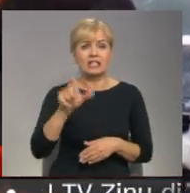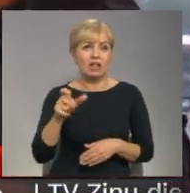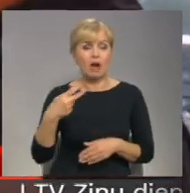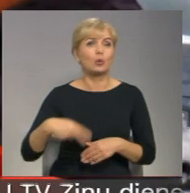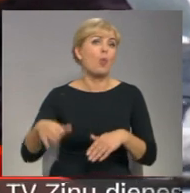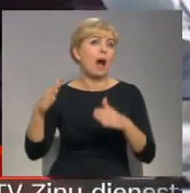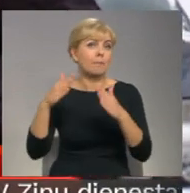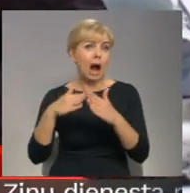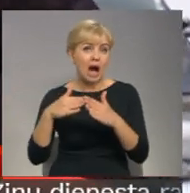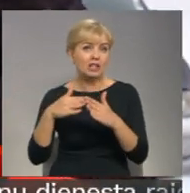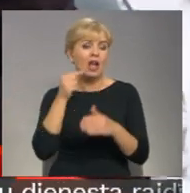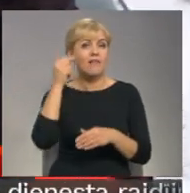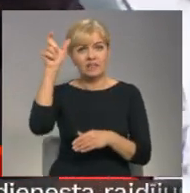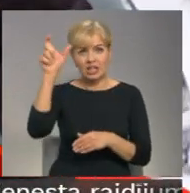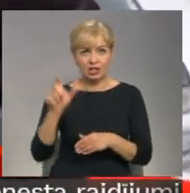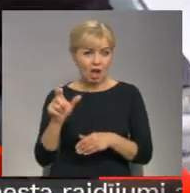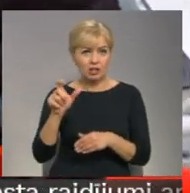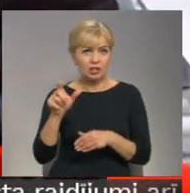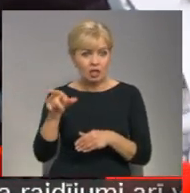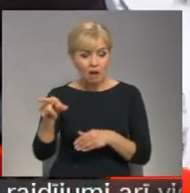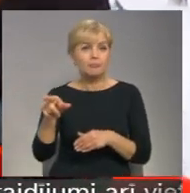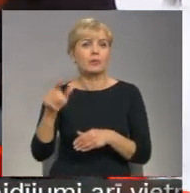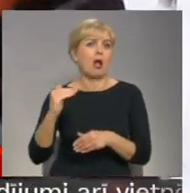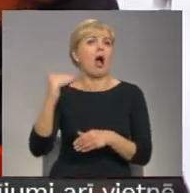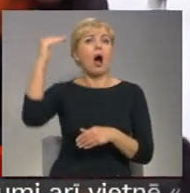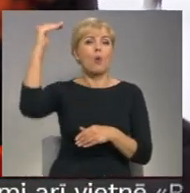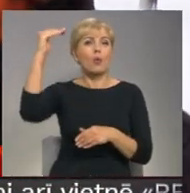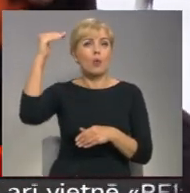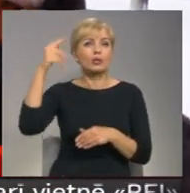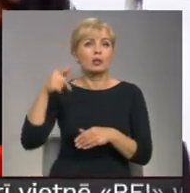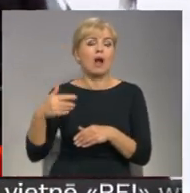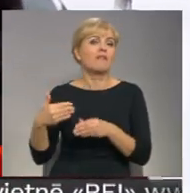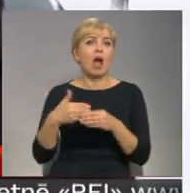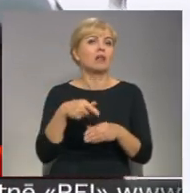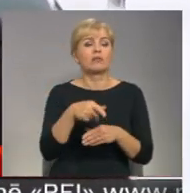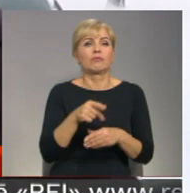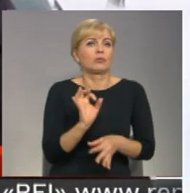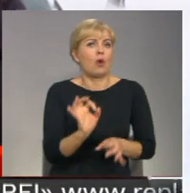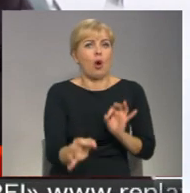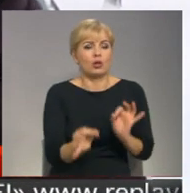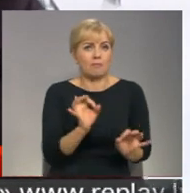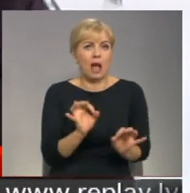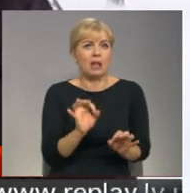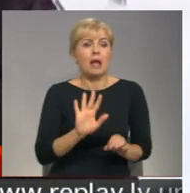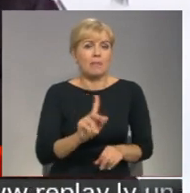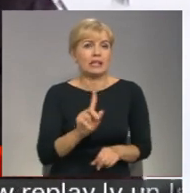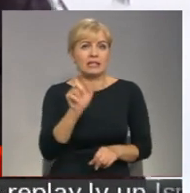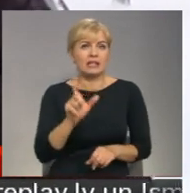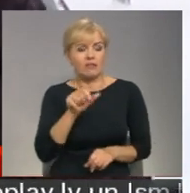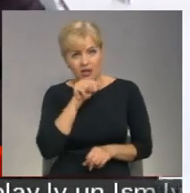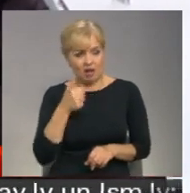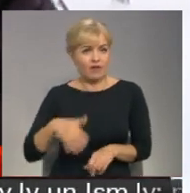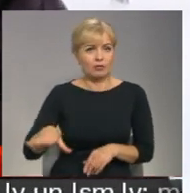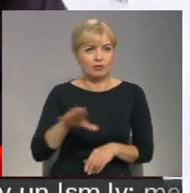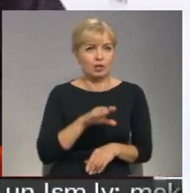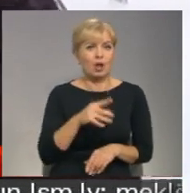mājas tāds vīrietis liela auguma un tur to izdara, un kā it kā viņam tas ir normāli, bet nu tādi cilvēki nevar visi, ko